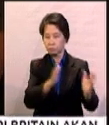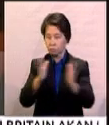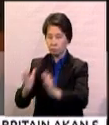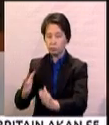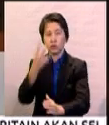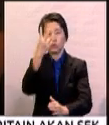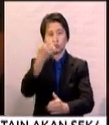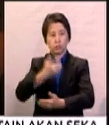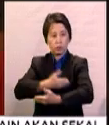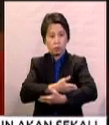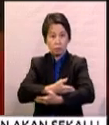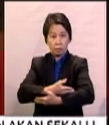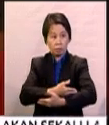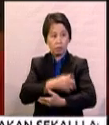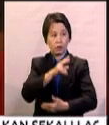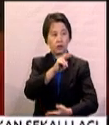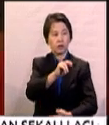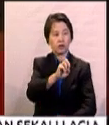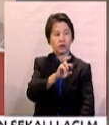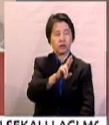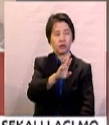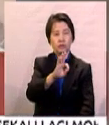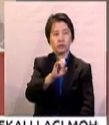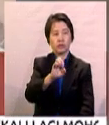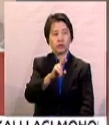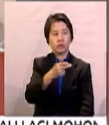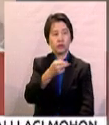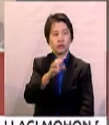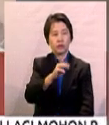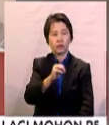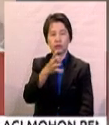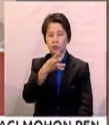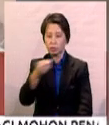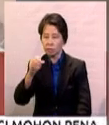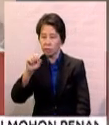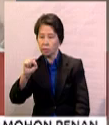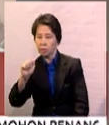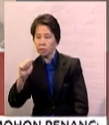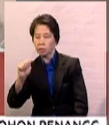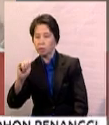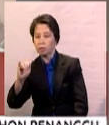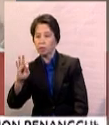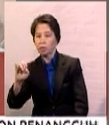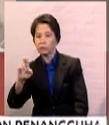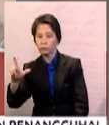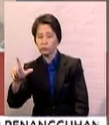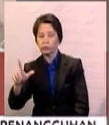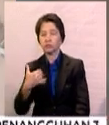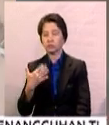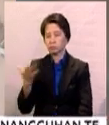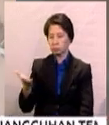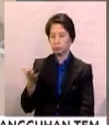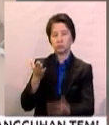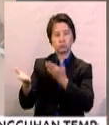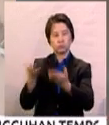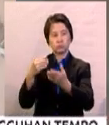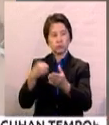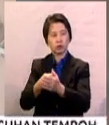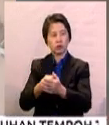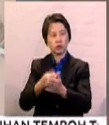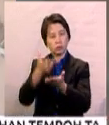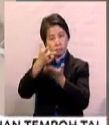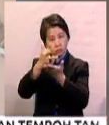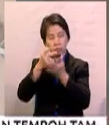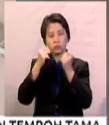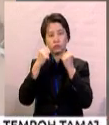dua orang anaknya, iaitu Nur Farahin Jamsari dan Saiful Azmi Jamsari. Azmi yang pernah berkhidmat di salah sebuah stesen